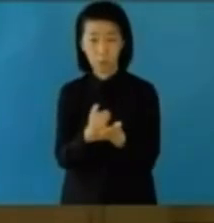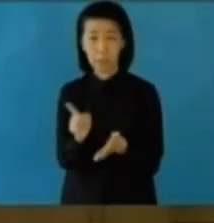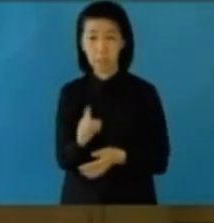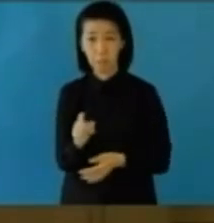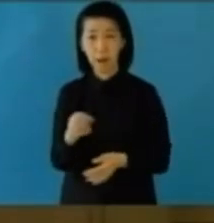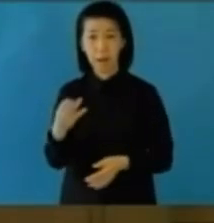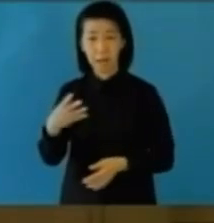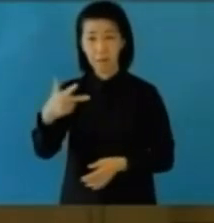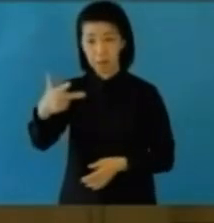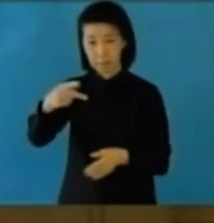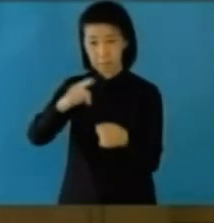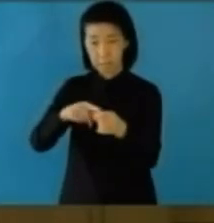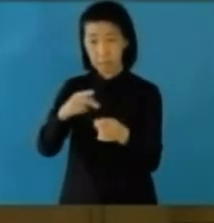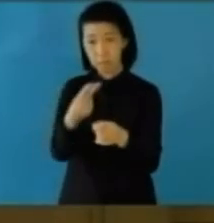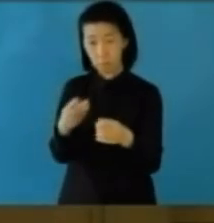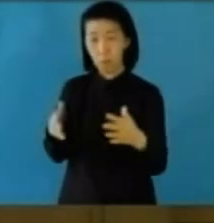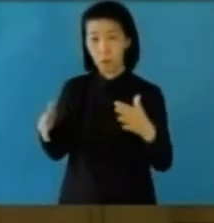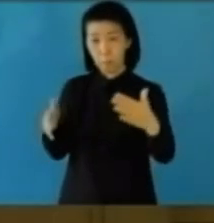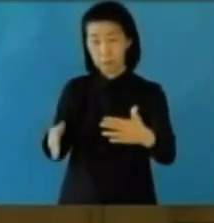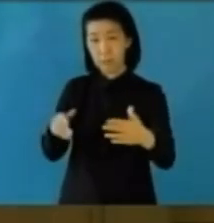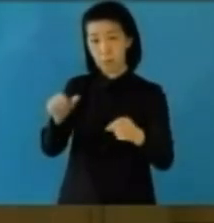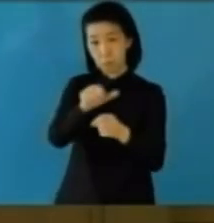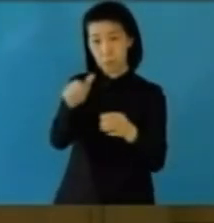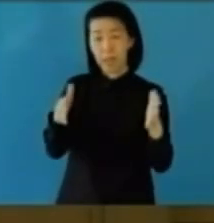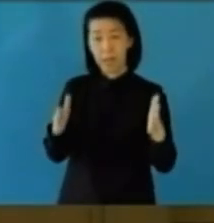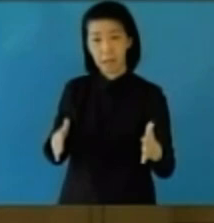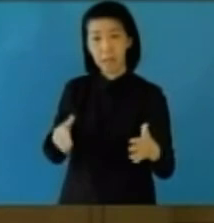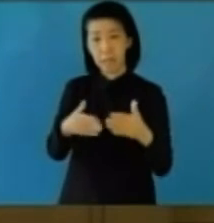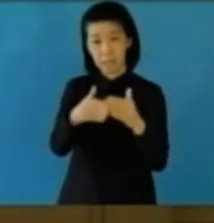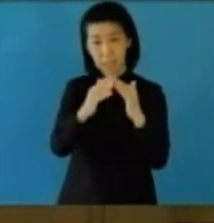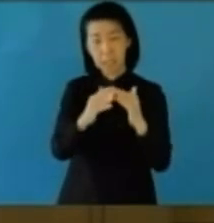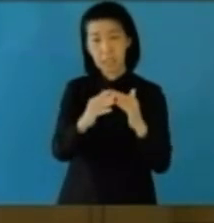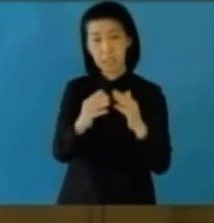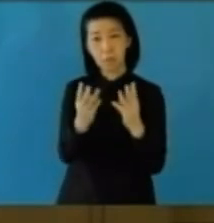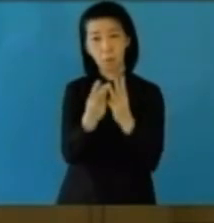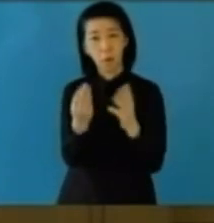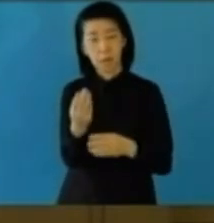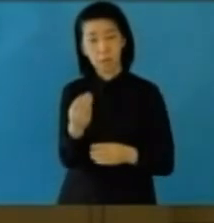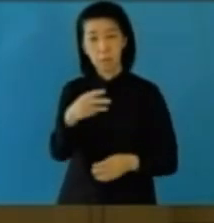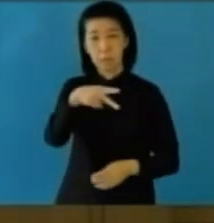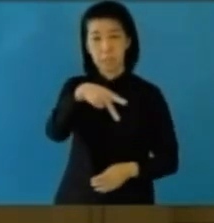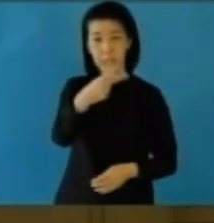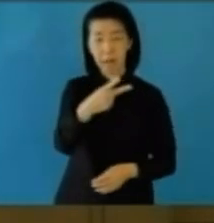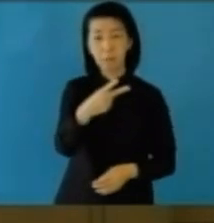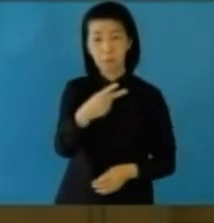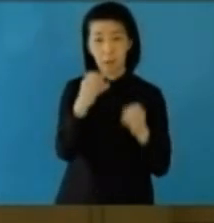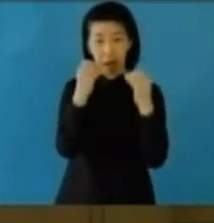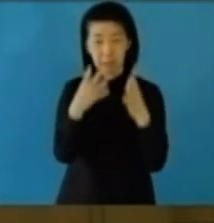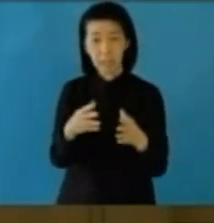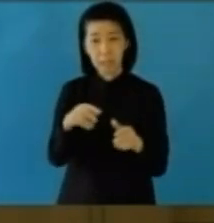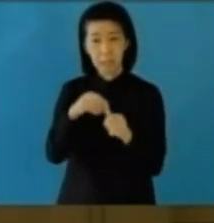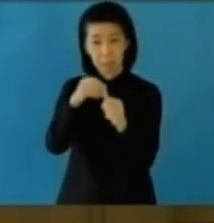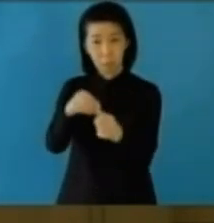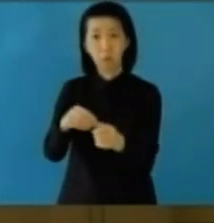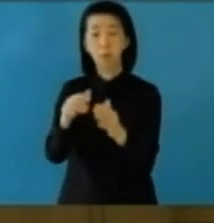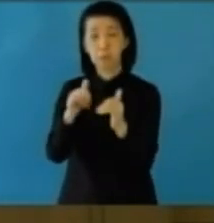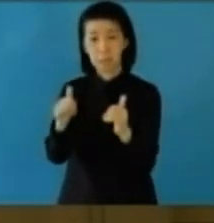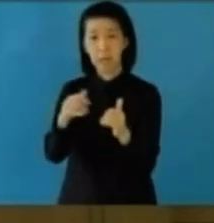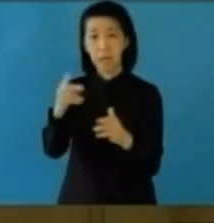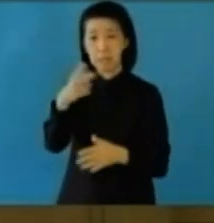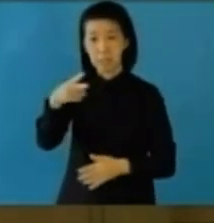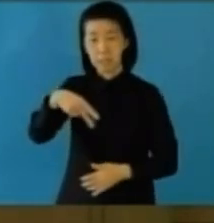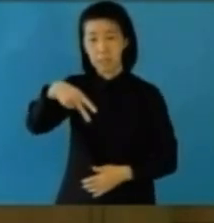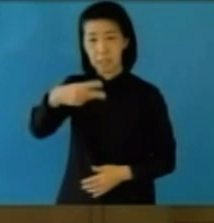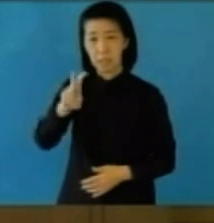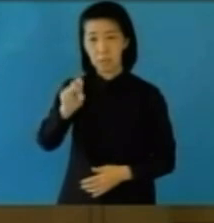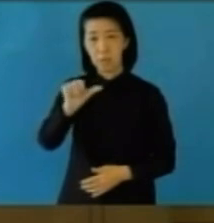令和7年度までの5年間で、立地協定件数延べ200件、新規雇用者数延べ1525人を